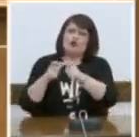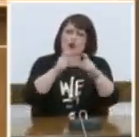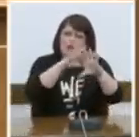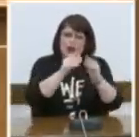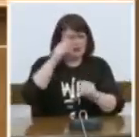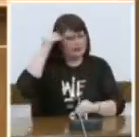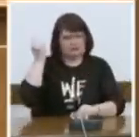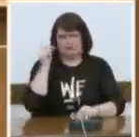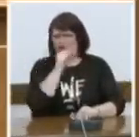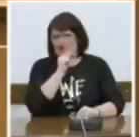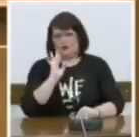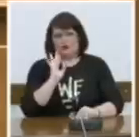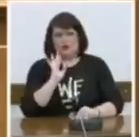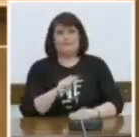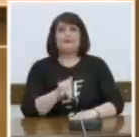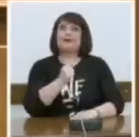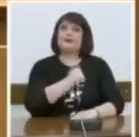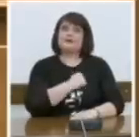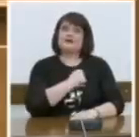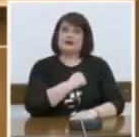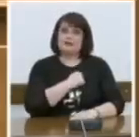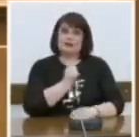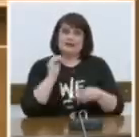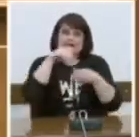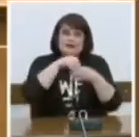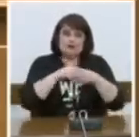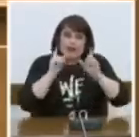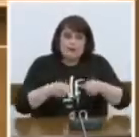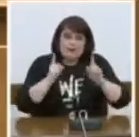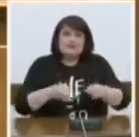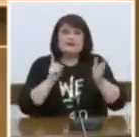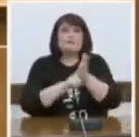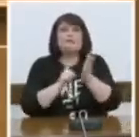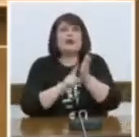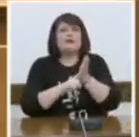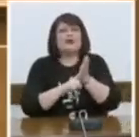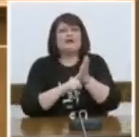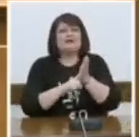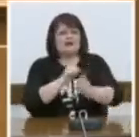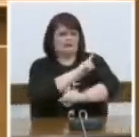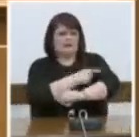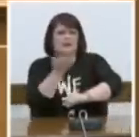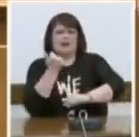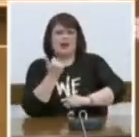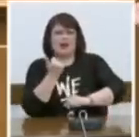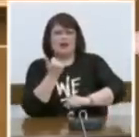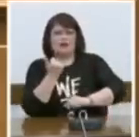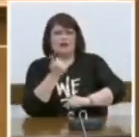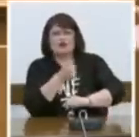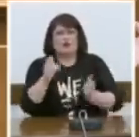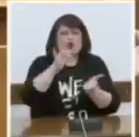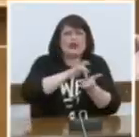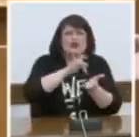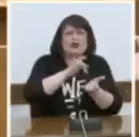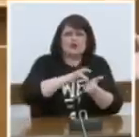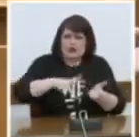εμείς πιστεύουμε ότι λόγο και συμμετοχή στις αποφάσεις πρέπει να έχουν και οι μη προνομιούχοι, οι μη κολλητοί του συστήματος εξουσίας Μητσοτάκη, και